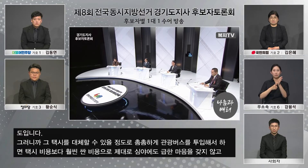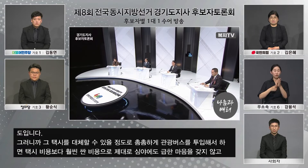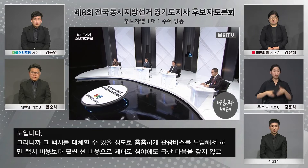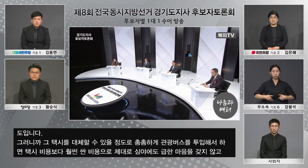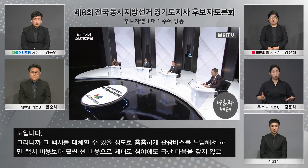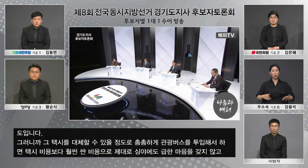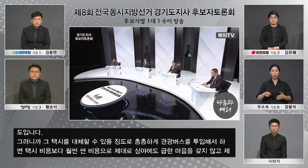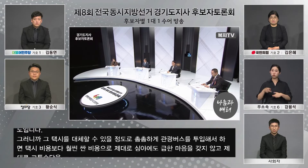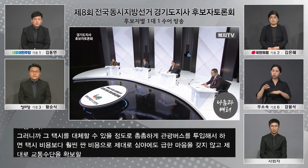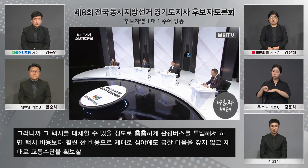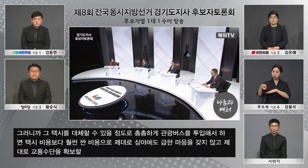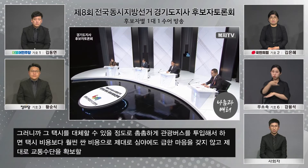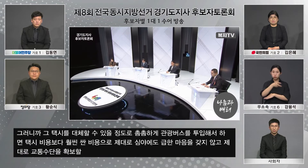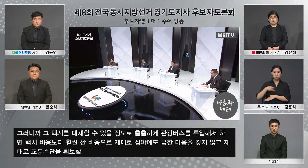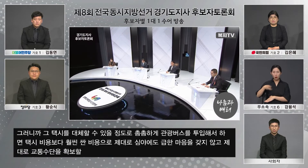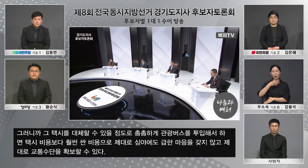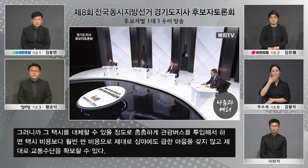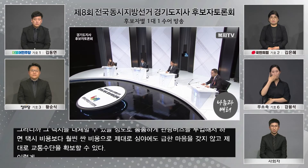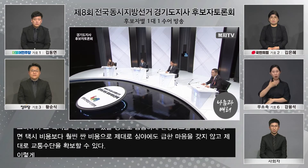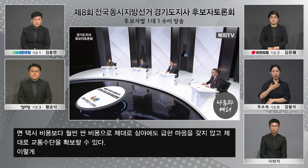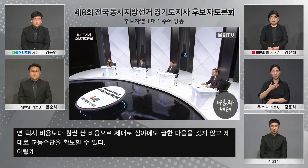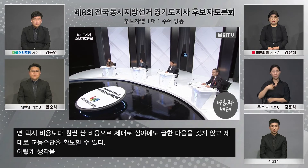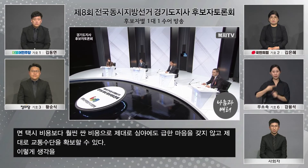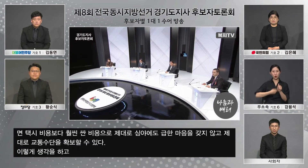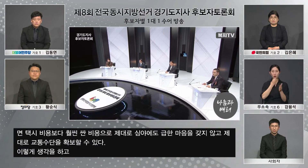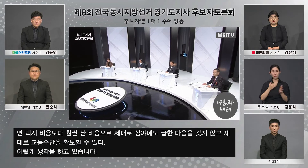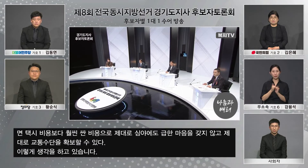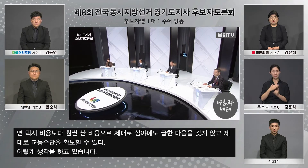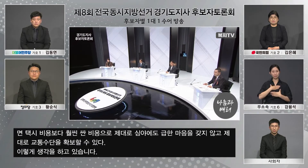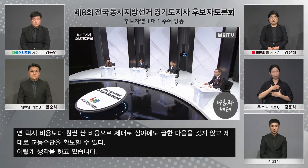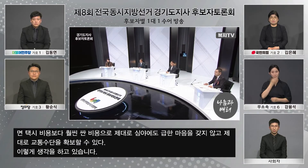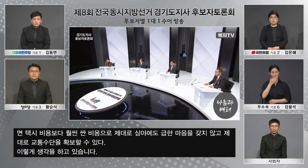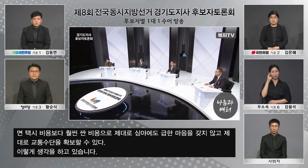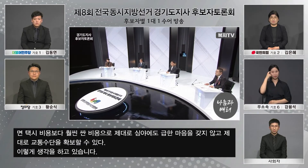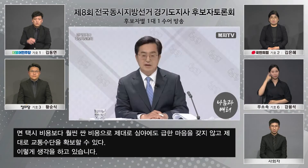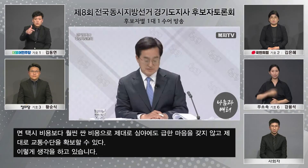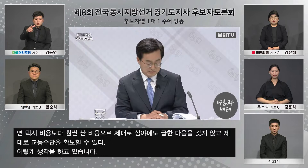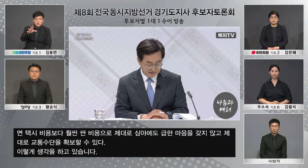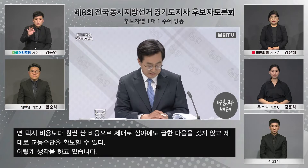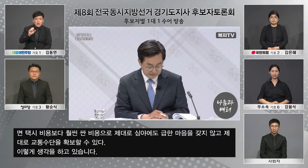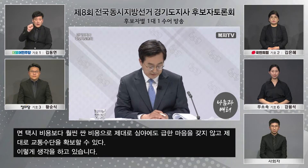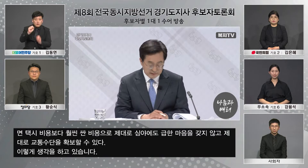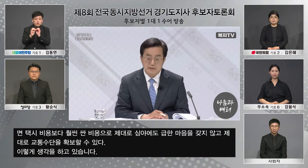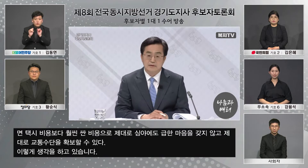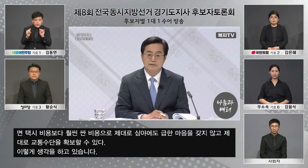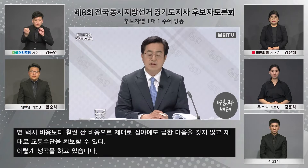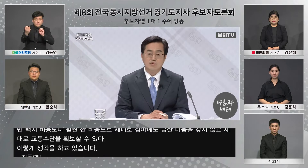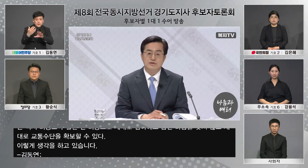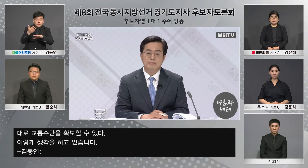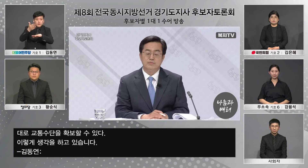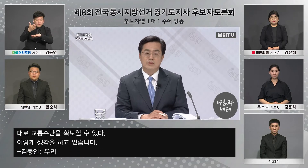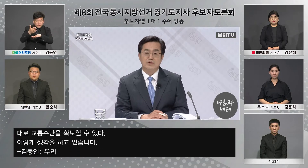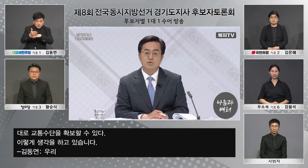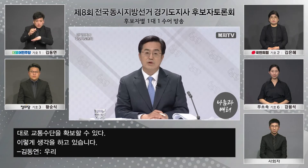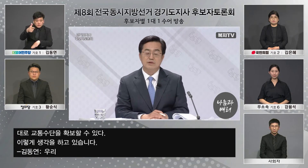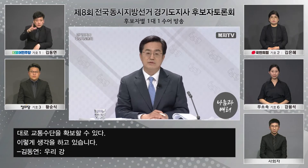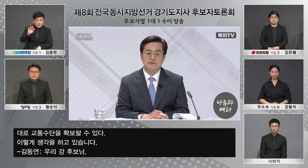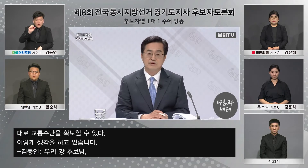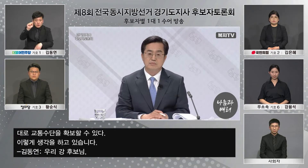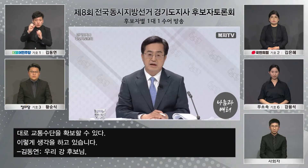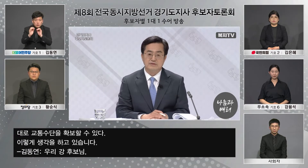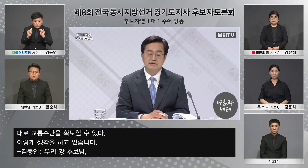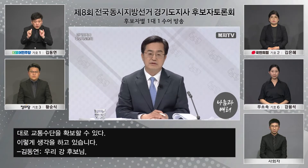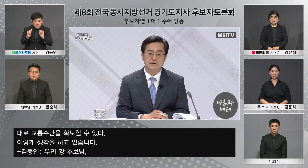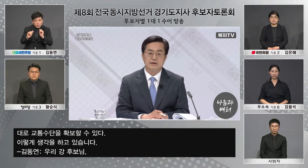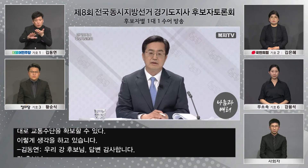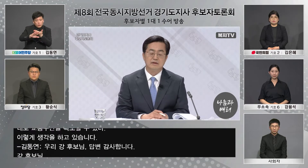확보할 수 있다 이렇게 생각을 하고 있습니다. 네, 우리 강 의원님 답변 감사합니다. 그 강 의원님 또 다른